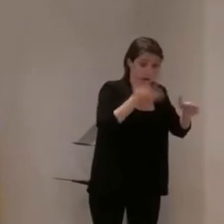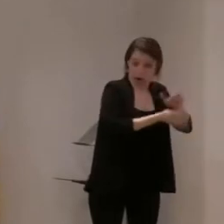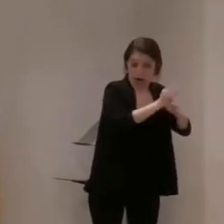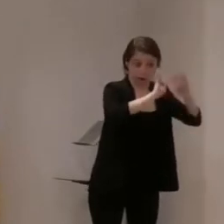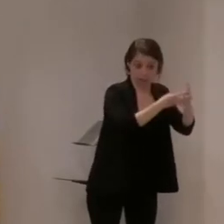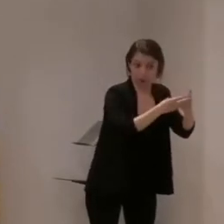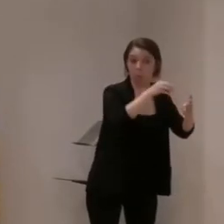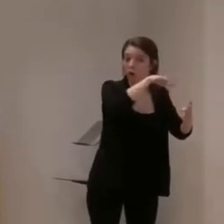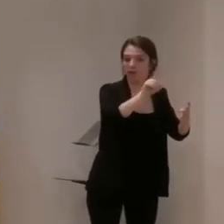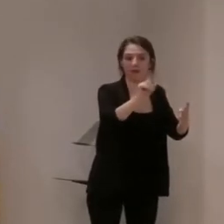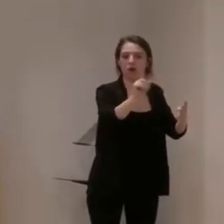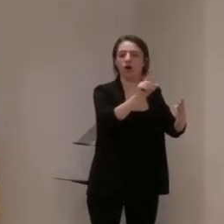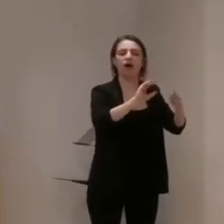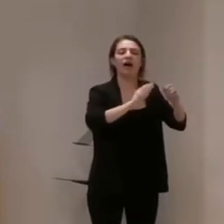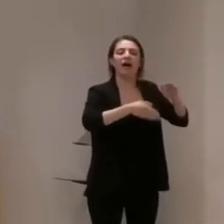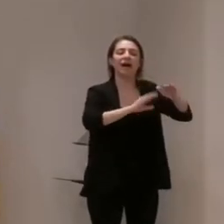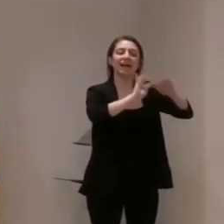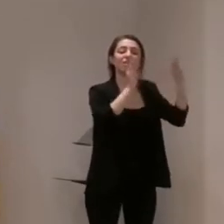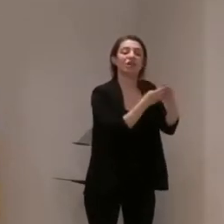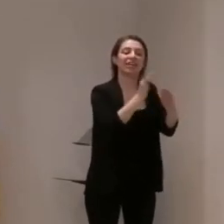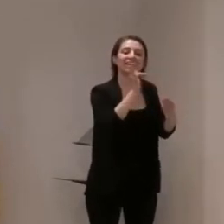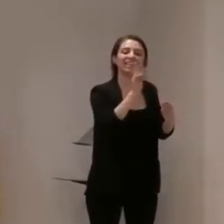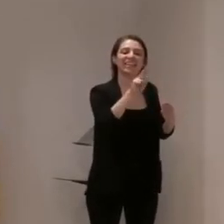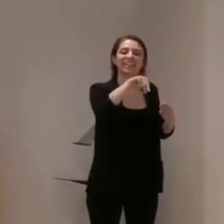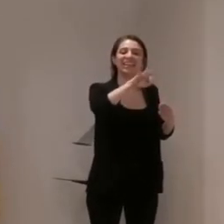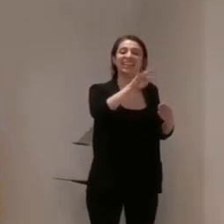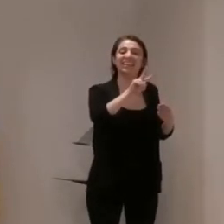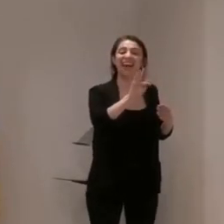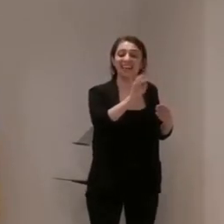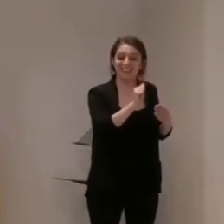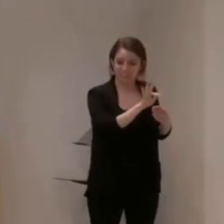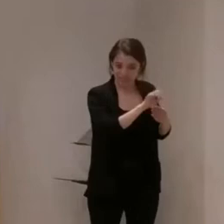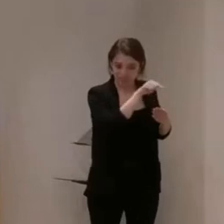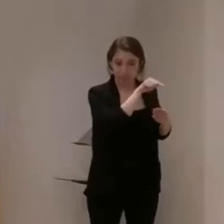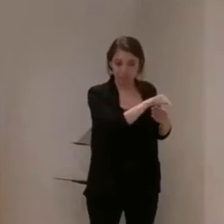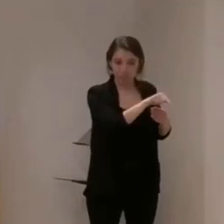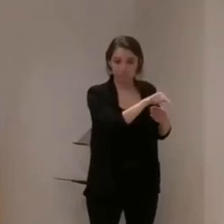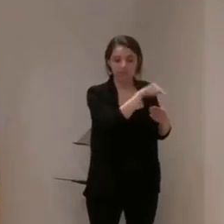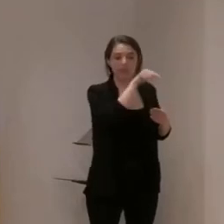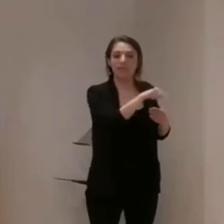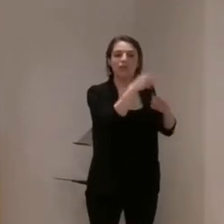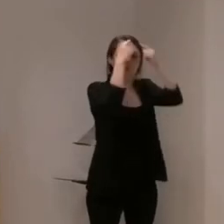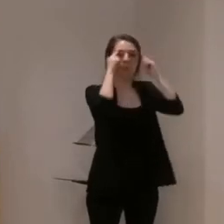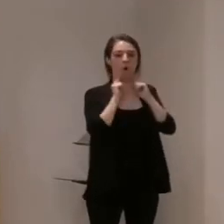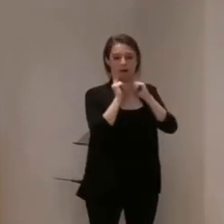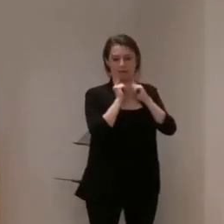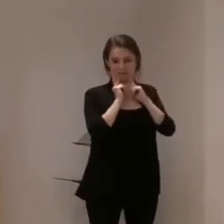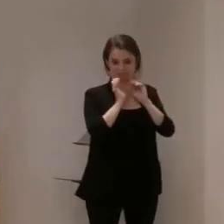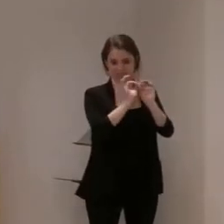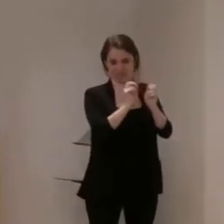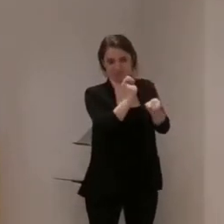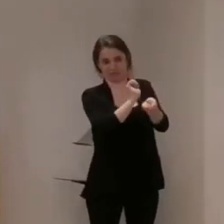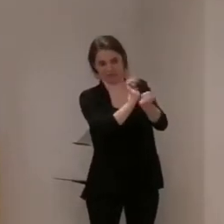la presó de la Trinitat. I llavors allà ens esperaven les cruzades evangèliques.